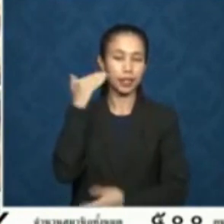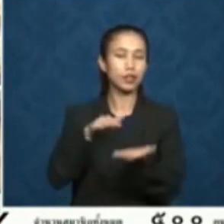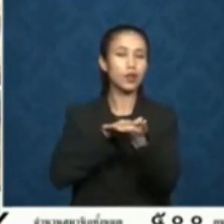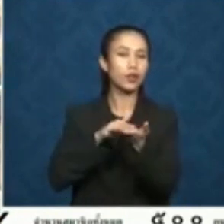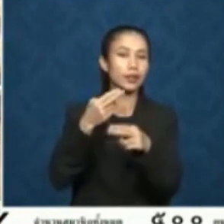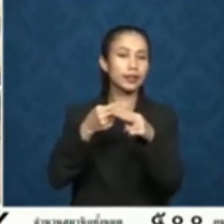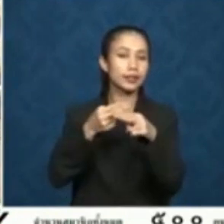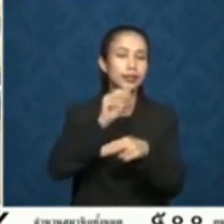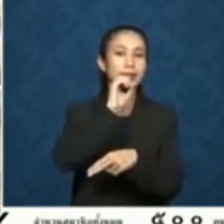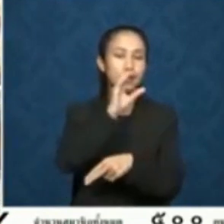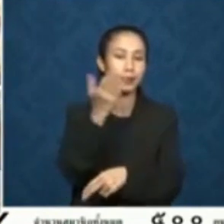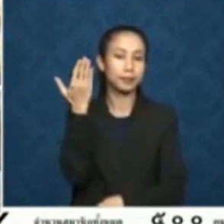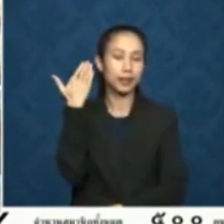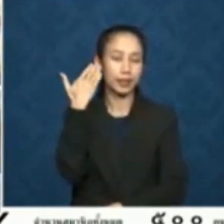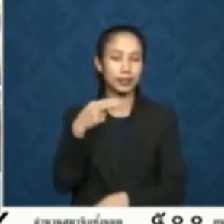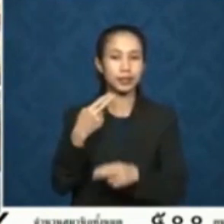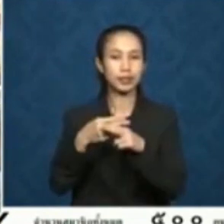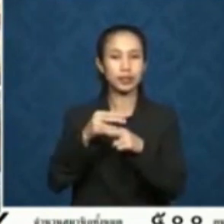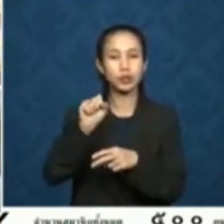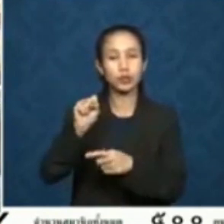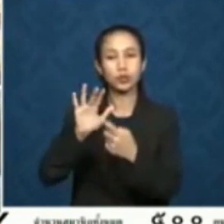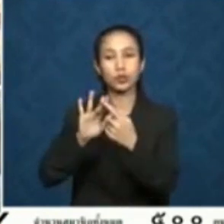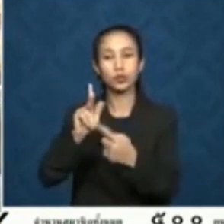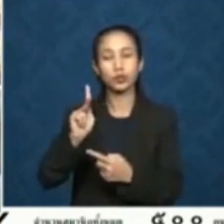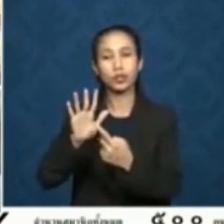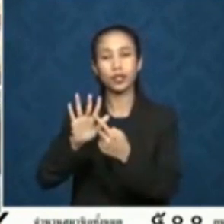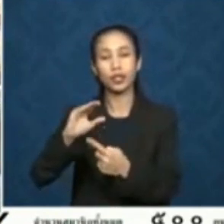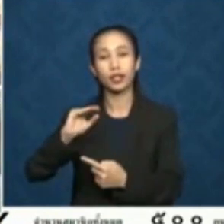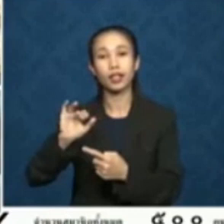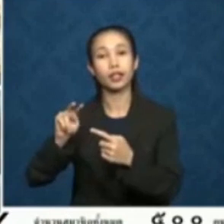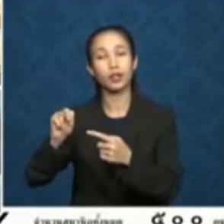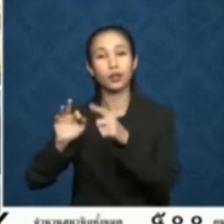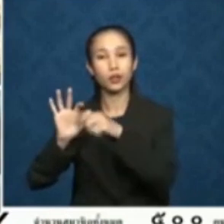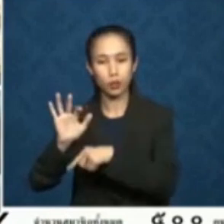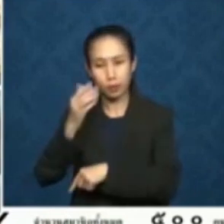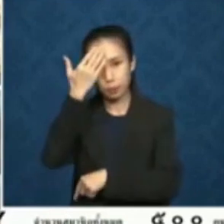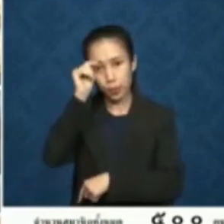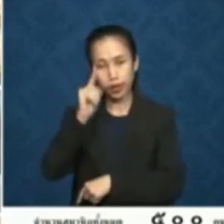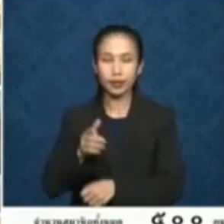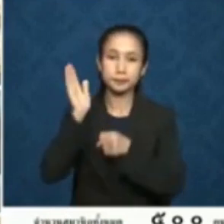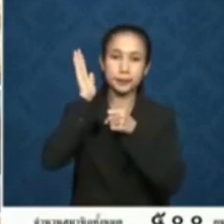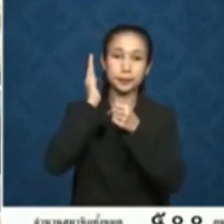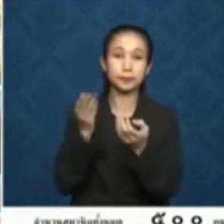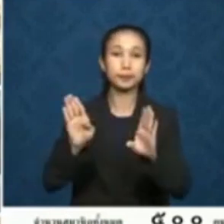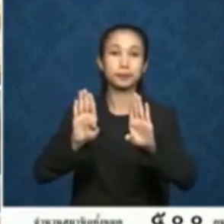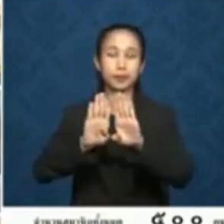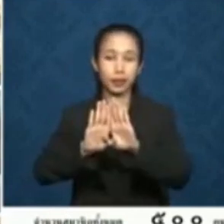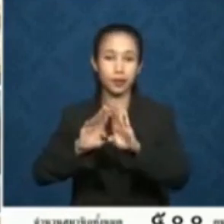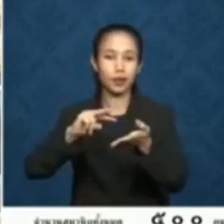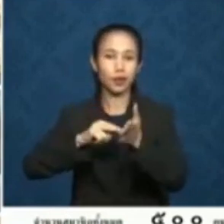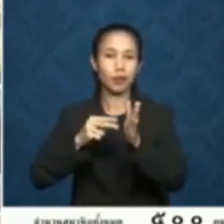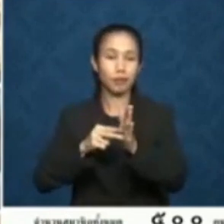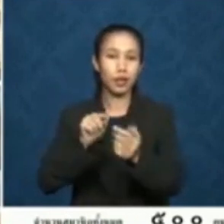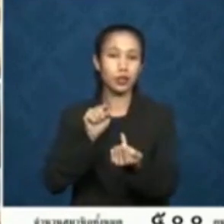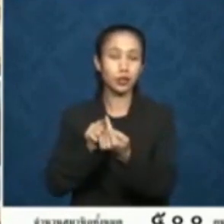นี้เมื่อสักครู่นี้ขออภัยที่เอ่ยนามท่านสุกาโน่ก็ได้ ลุกขึ้นอภิปรายเพื่ออภิปรายปิด